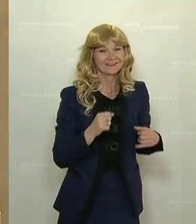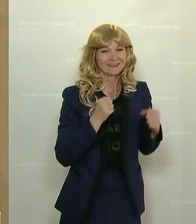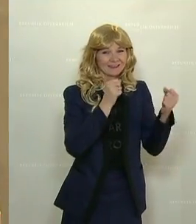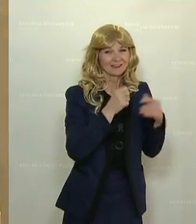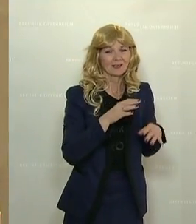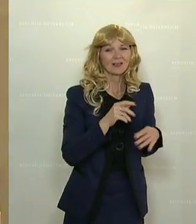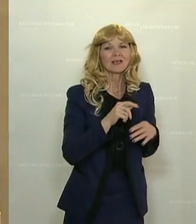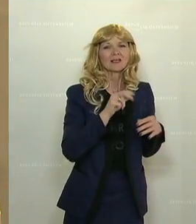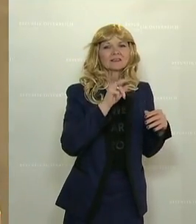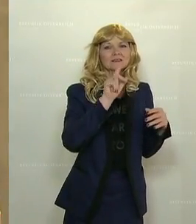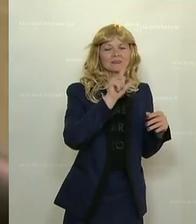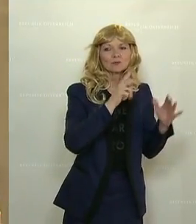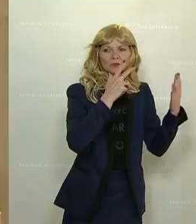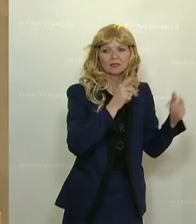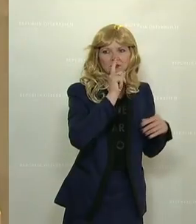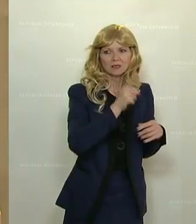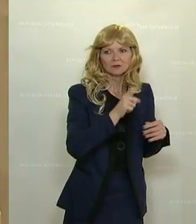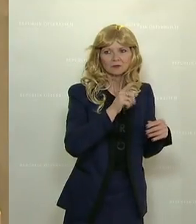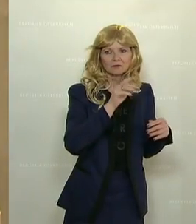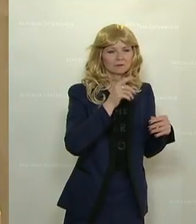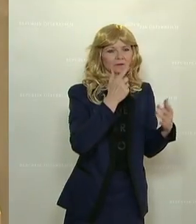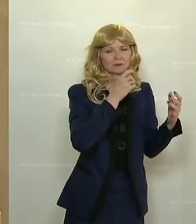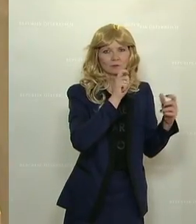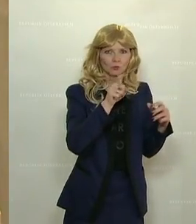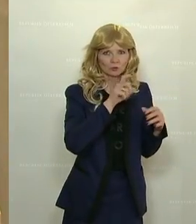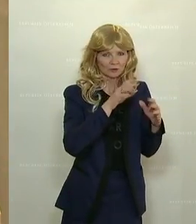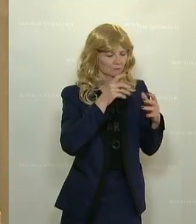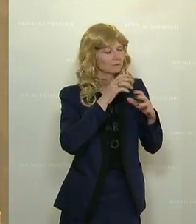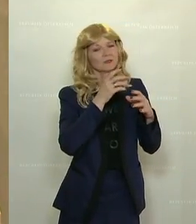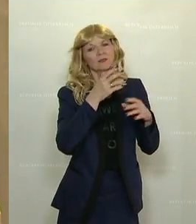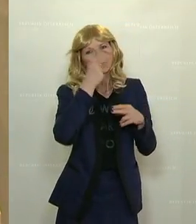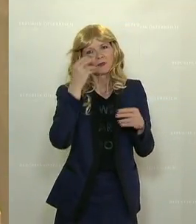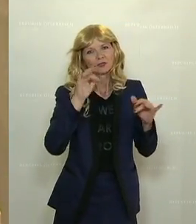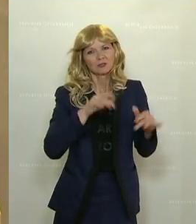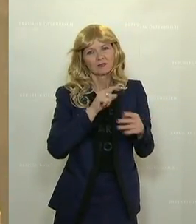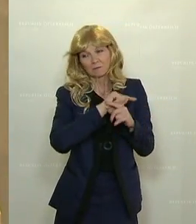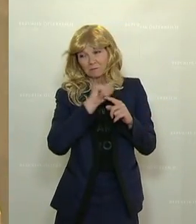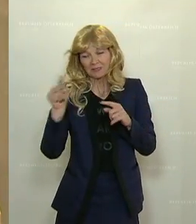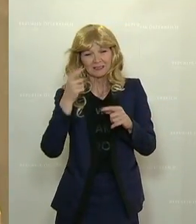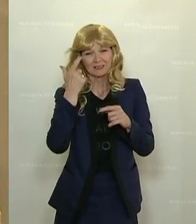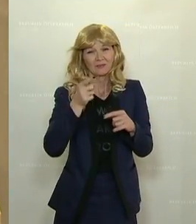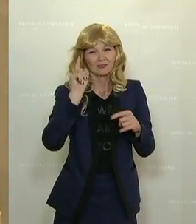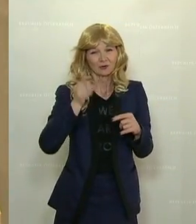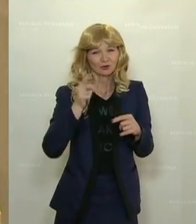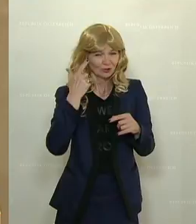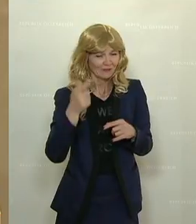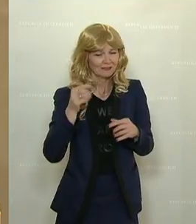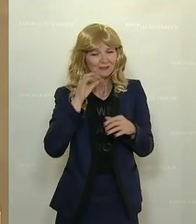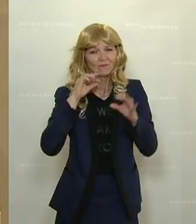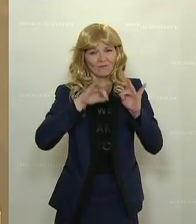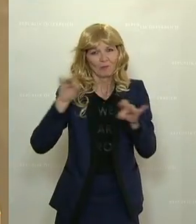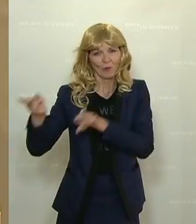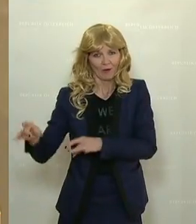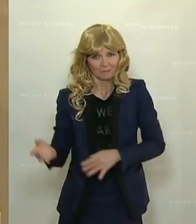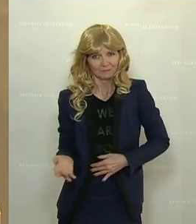Menschen mit Behinderung, die arbeitssuchend sind. Das sind um 15.000 mehr als noch Februar 2020. Und